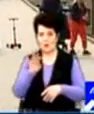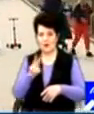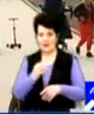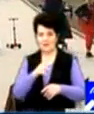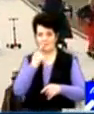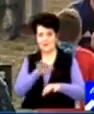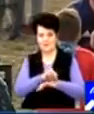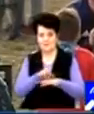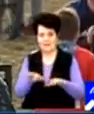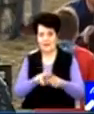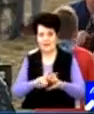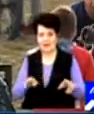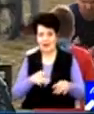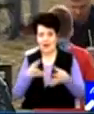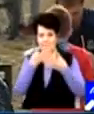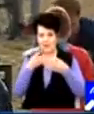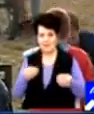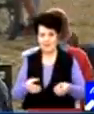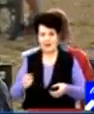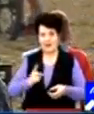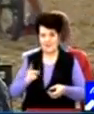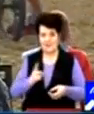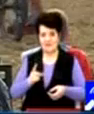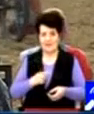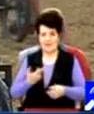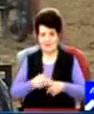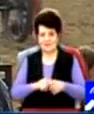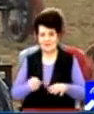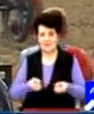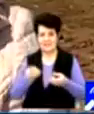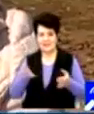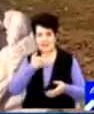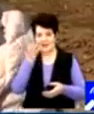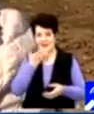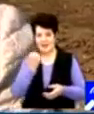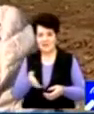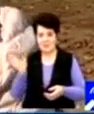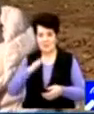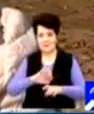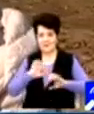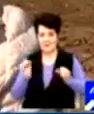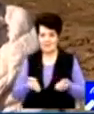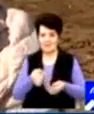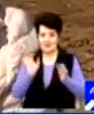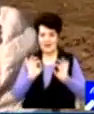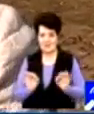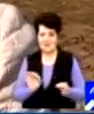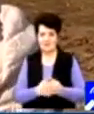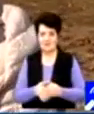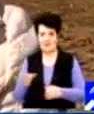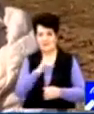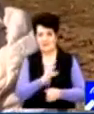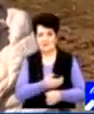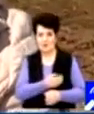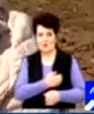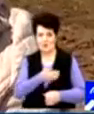care a prins gheață primăvara. Oamenii spun că au așteptat cu nerăbdare aceste zile calde. После зимы, конечно, всем